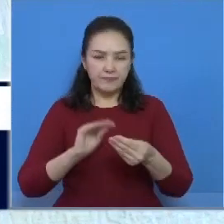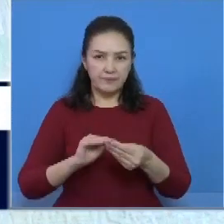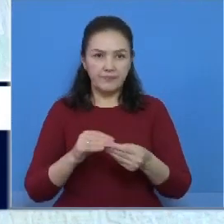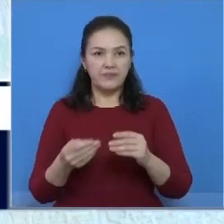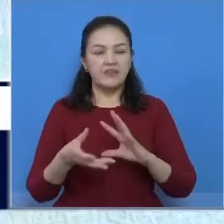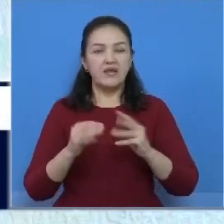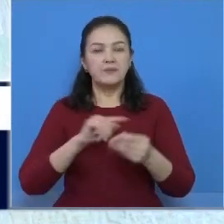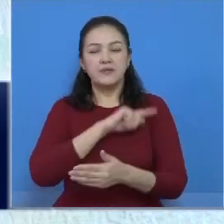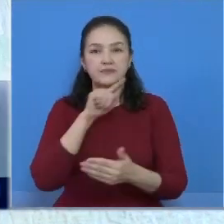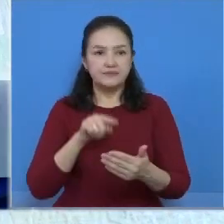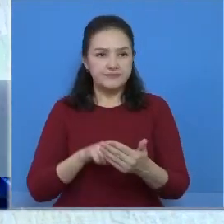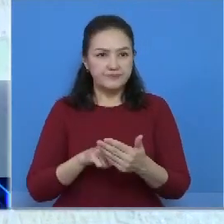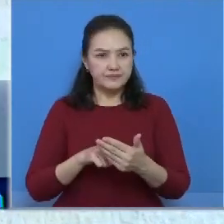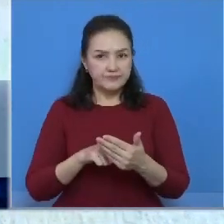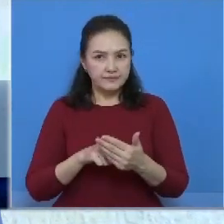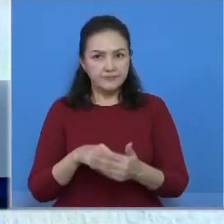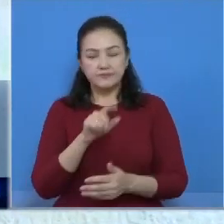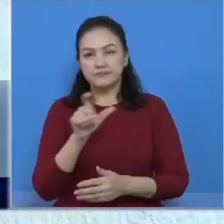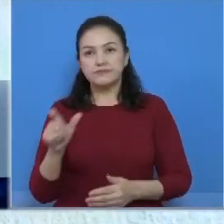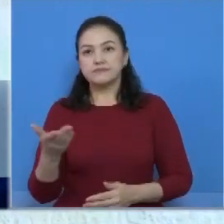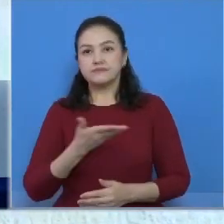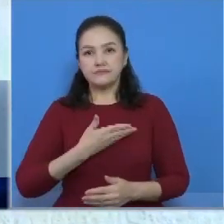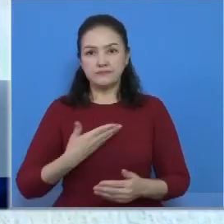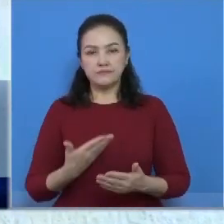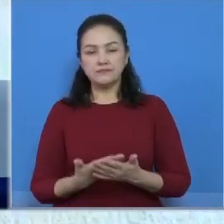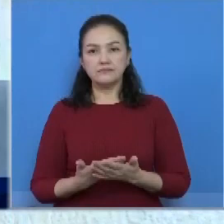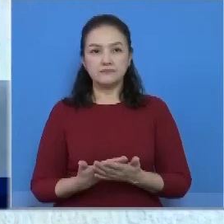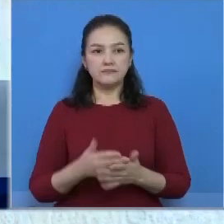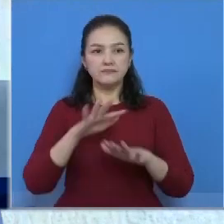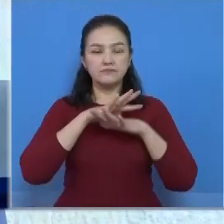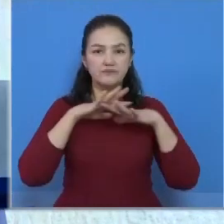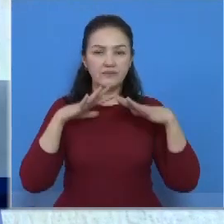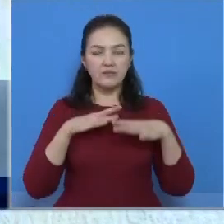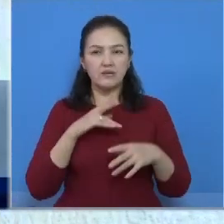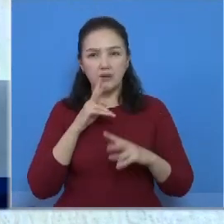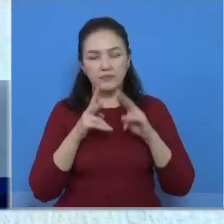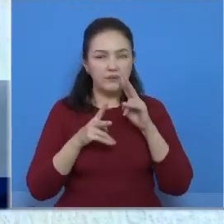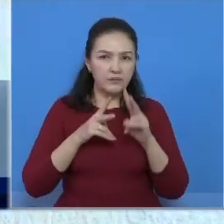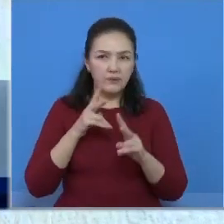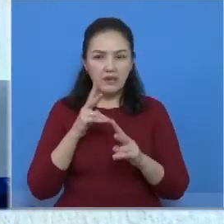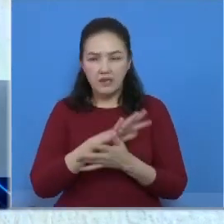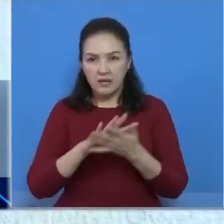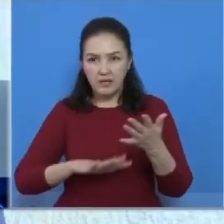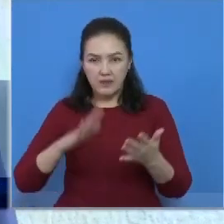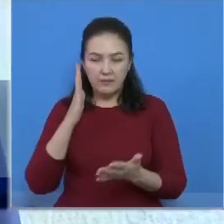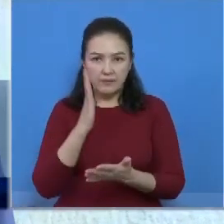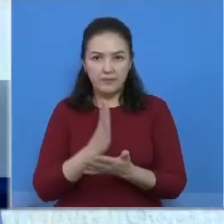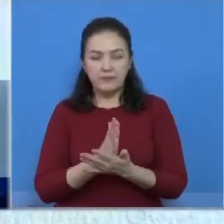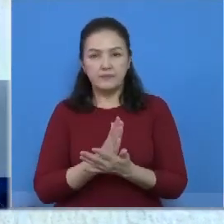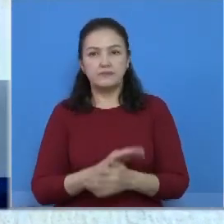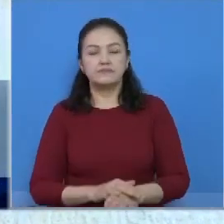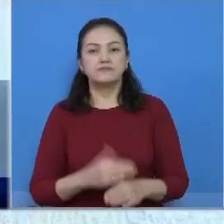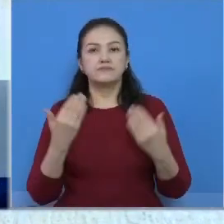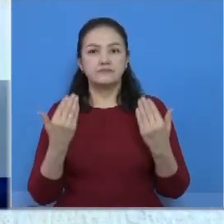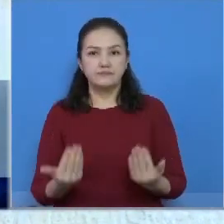Жалпы осы сұрақпен халық біздің халқымыздан көп арыз шағым жетеді. Енді